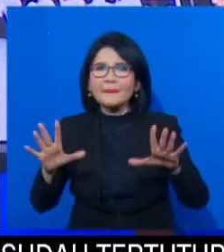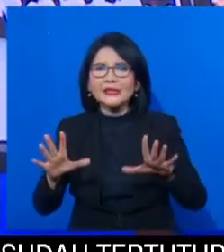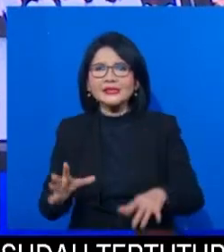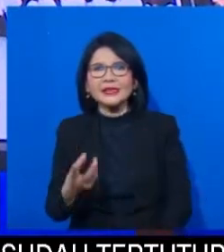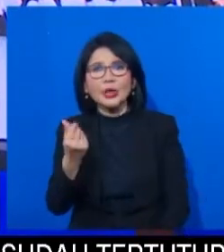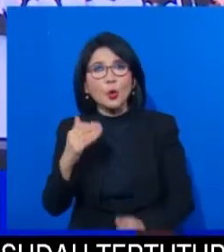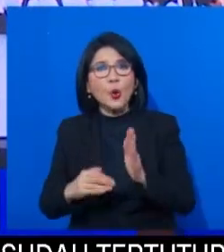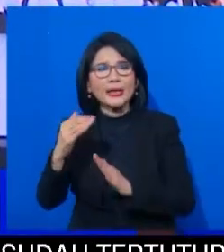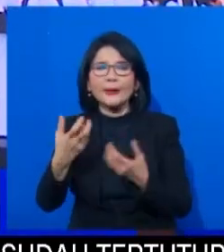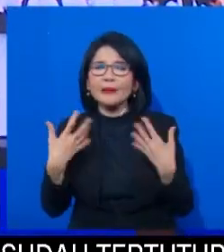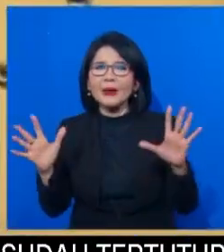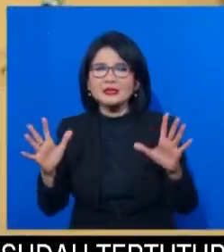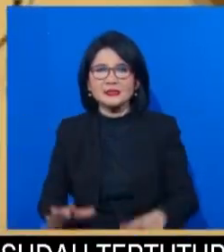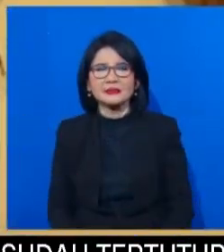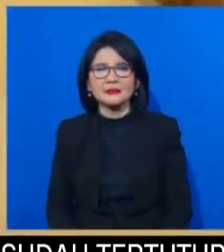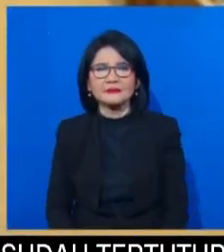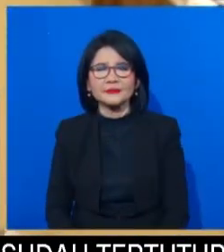biaya ibadah haji.